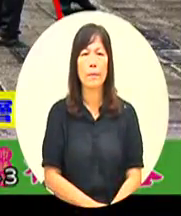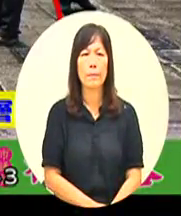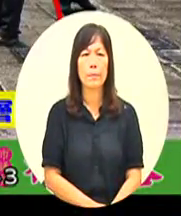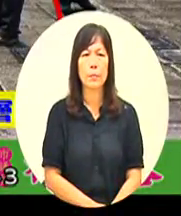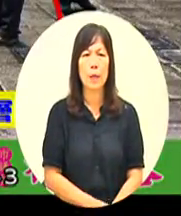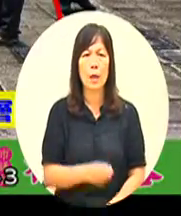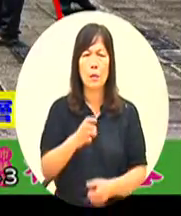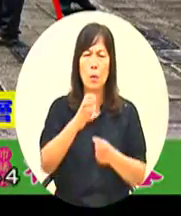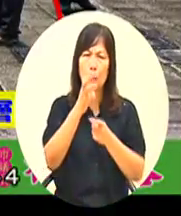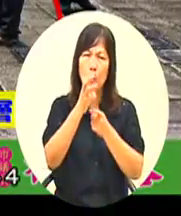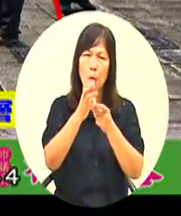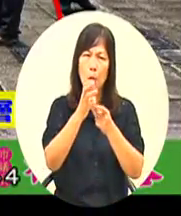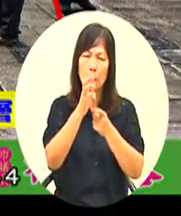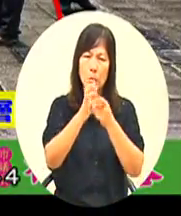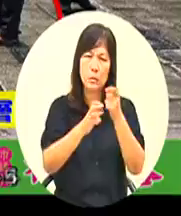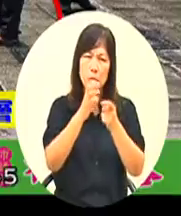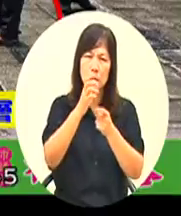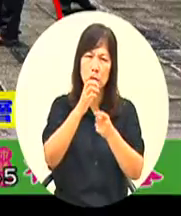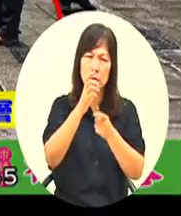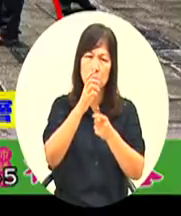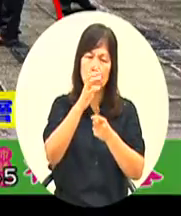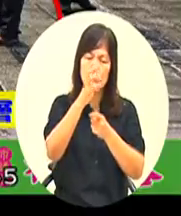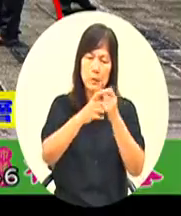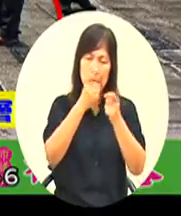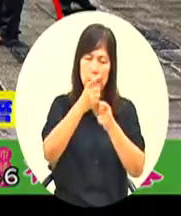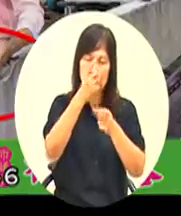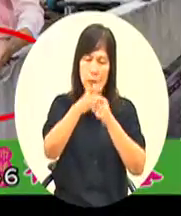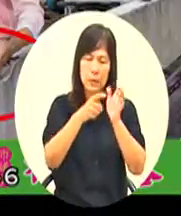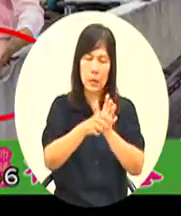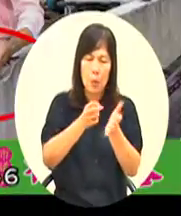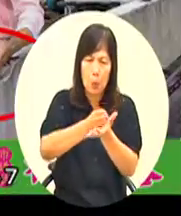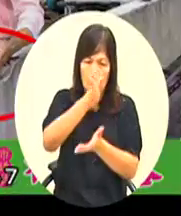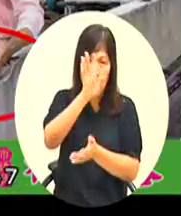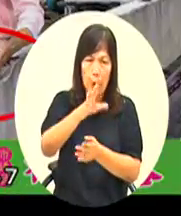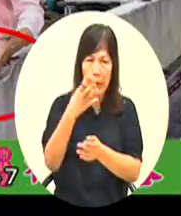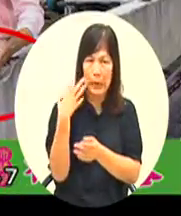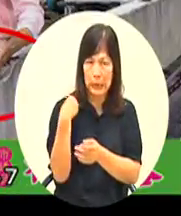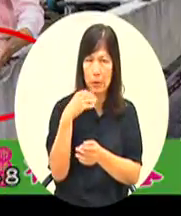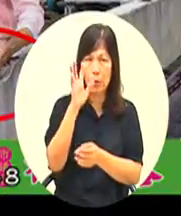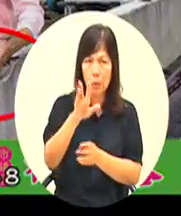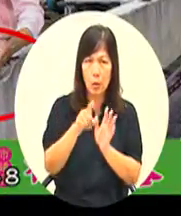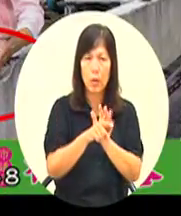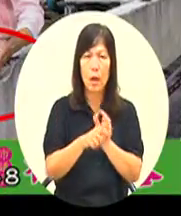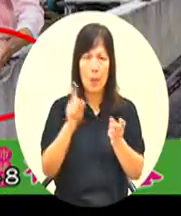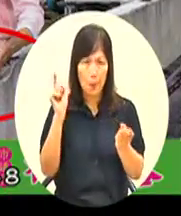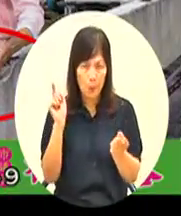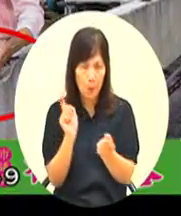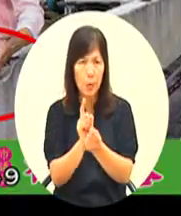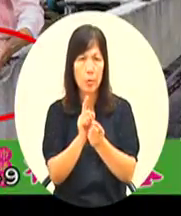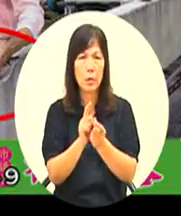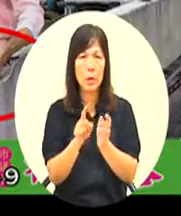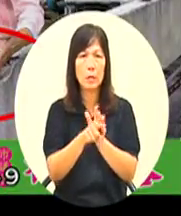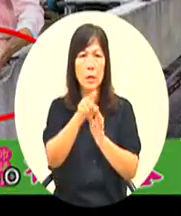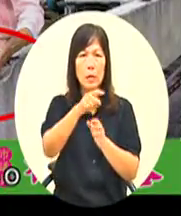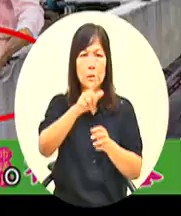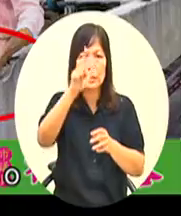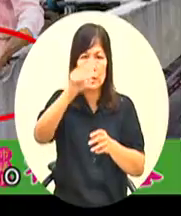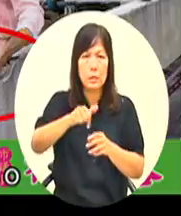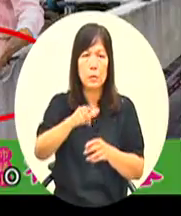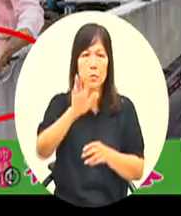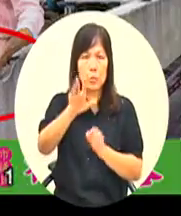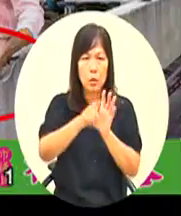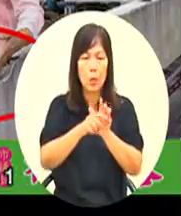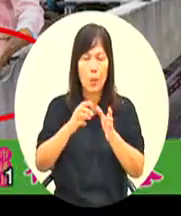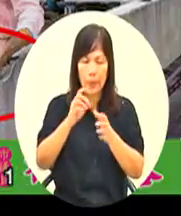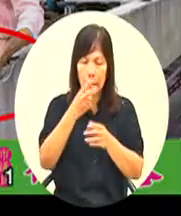是41年的老旧建筑物哦，那又个都的他这个是建筑师哈，我们都有在